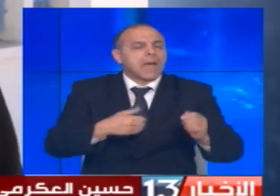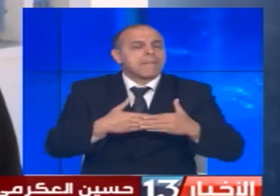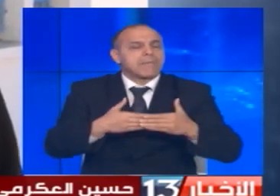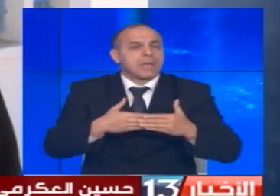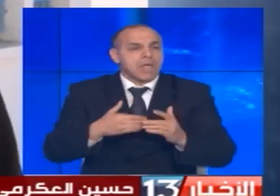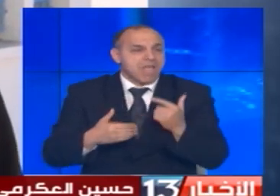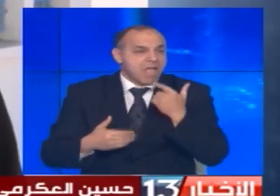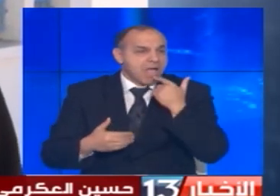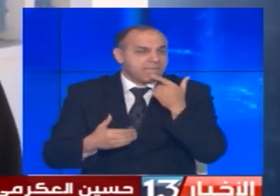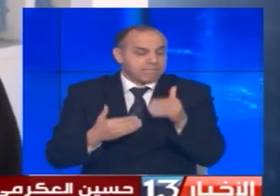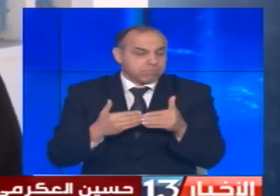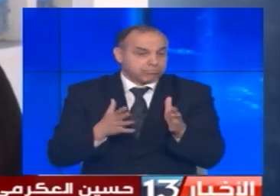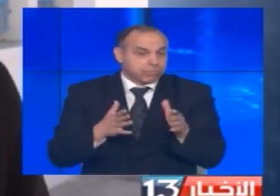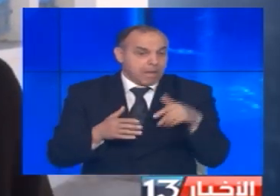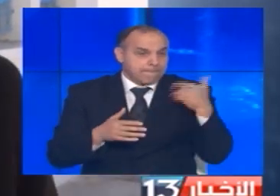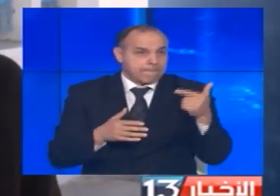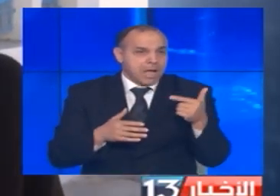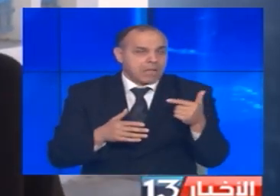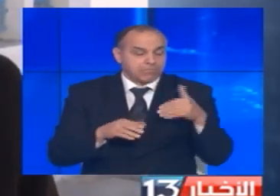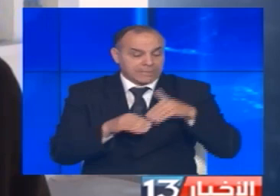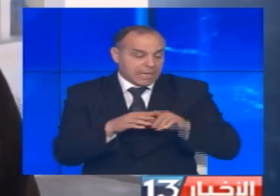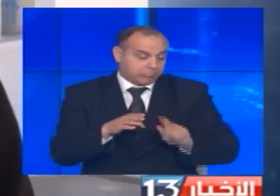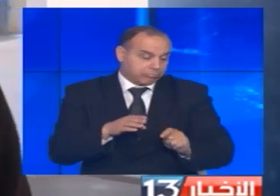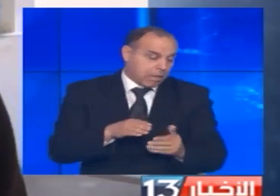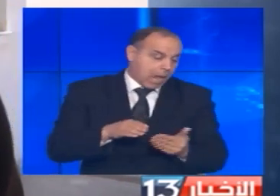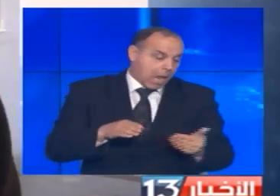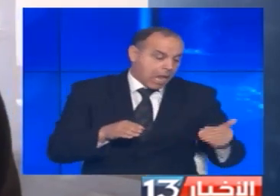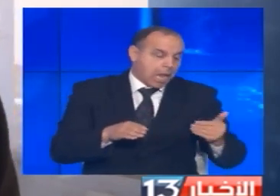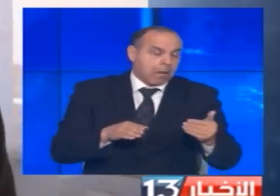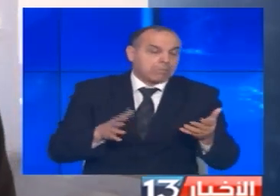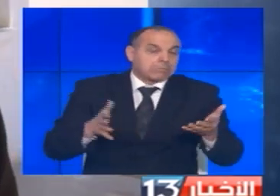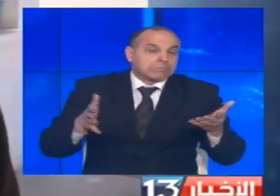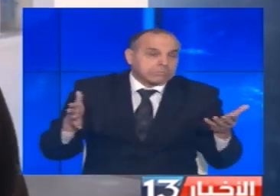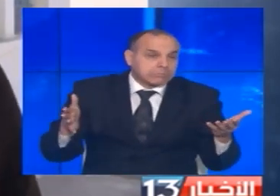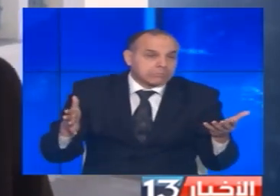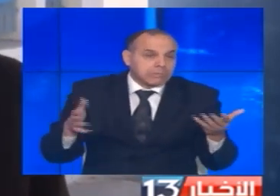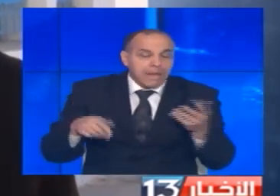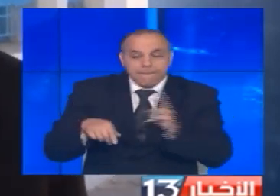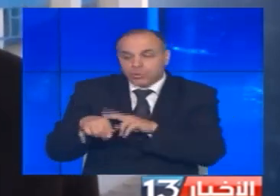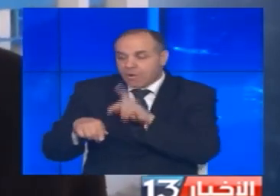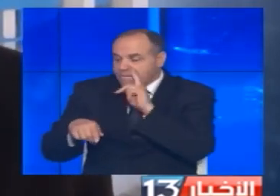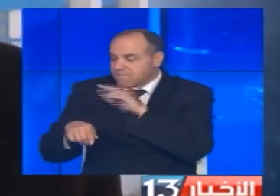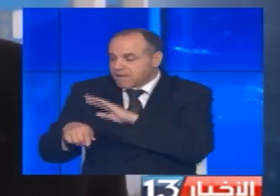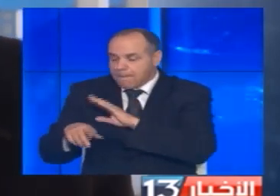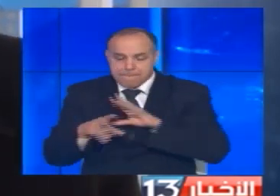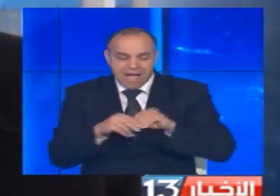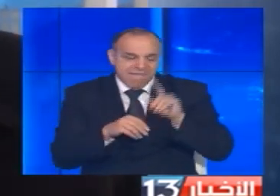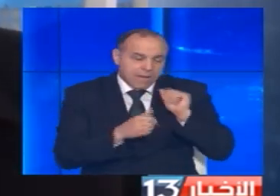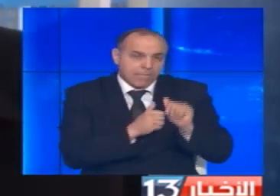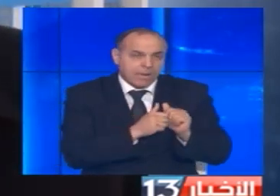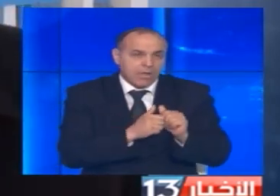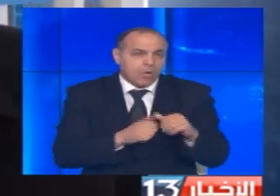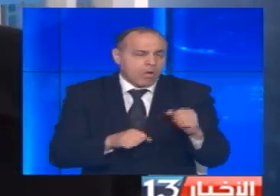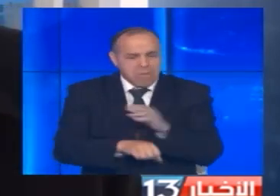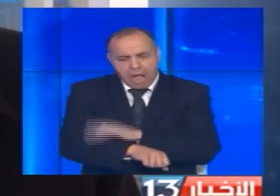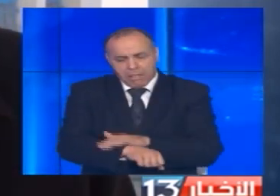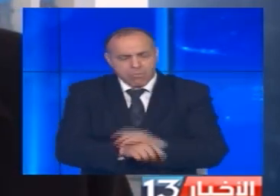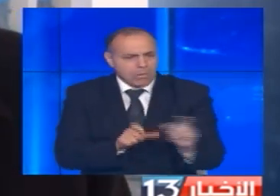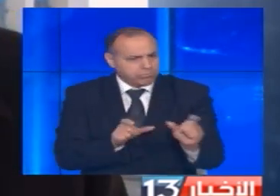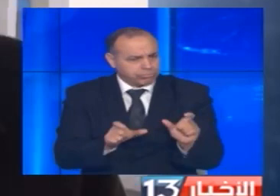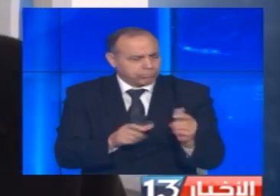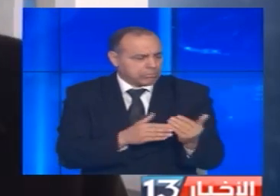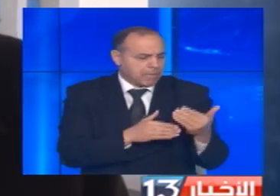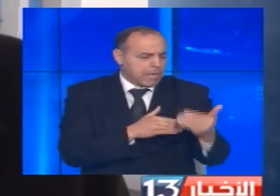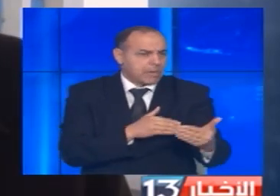وبالتالي وقع فتحانها من الداخل من طرف معنا القائمة الموجودة مع البنات والعملاء أو الحراس من